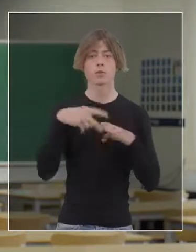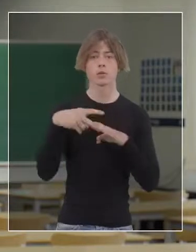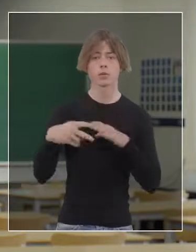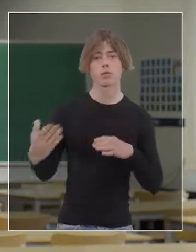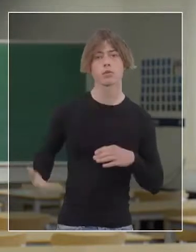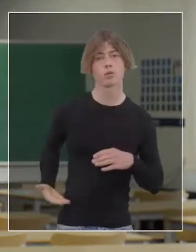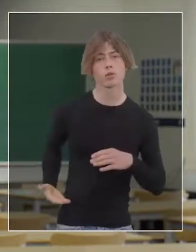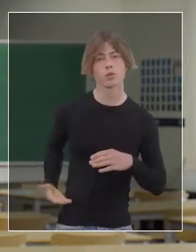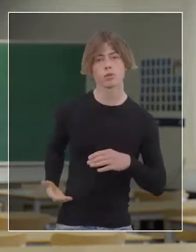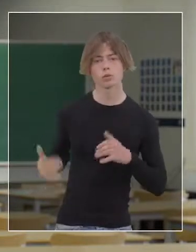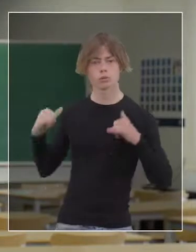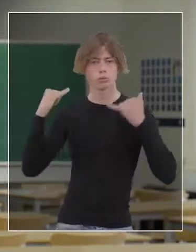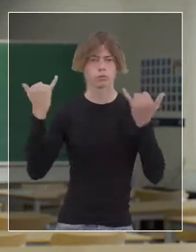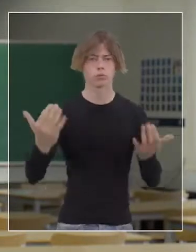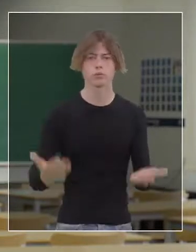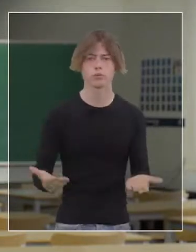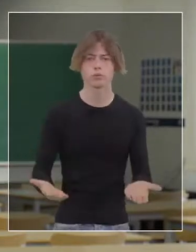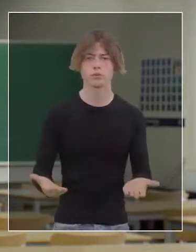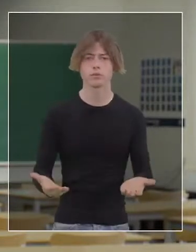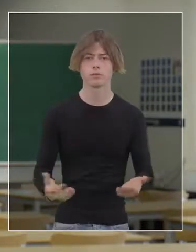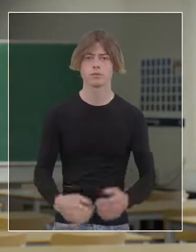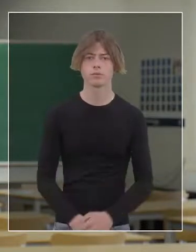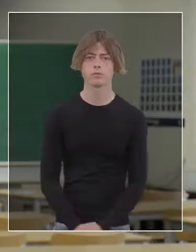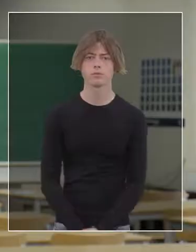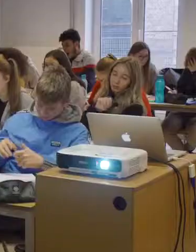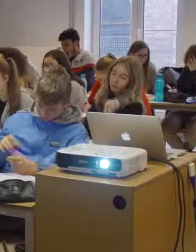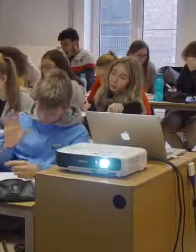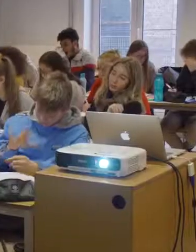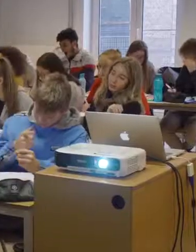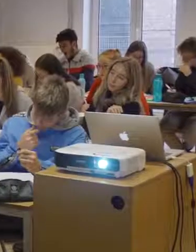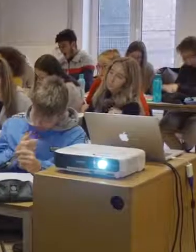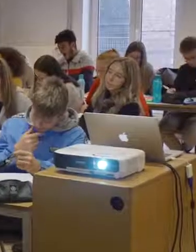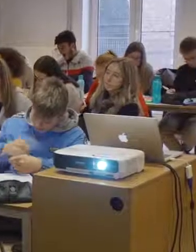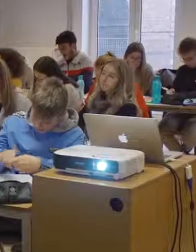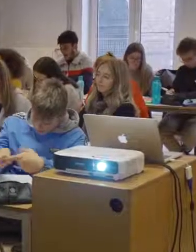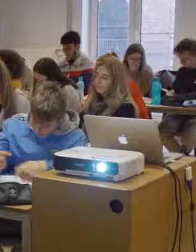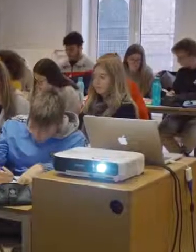en première maternelle et je suis ici depuis, mais depuis le début.